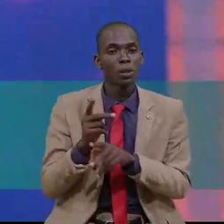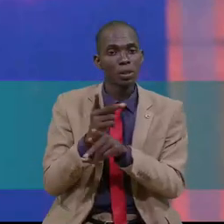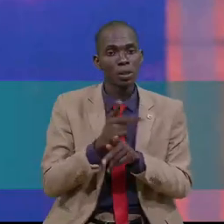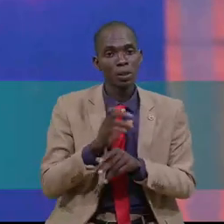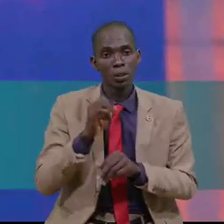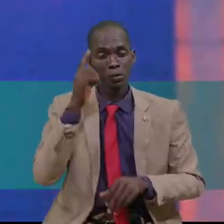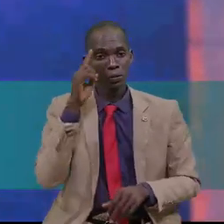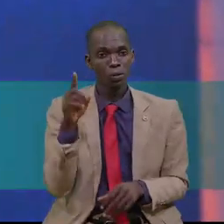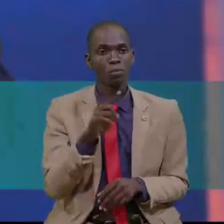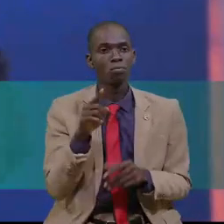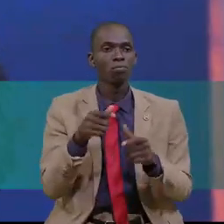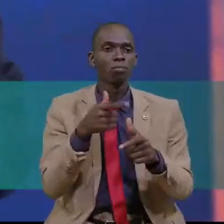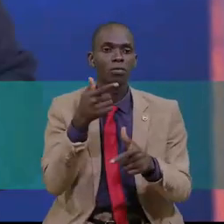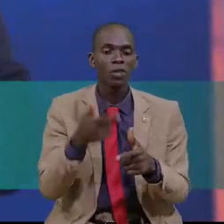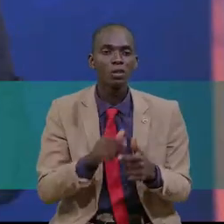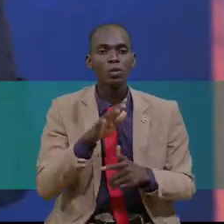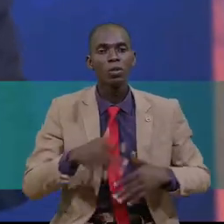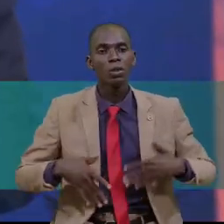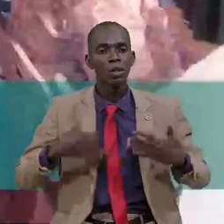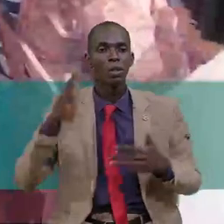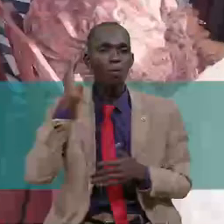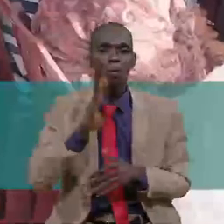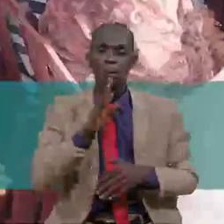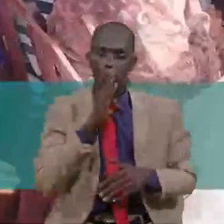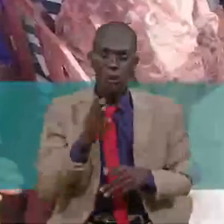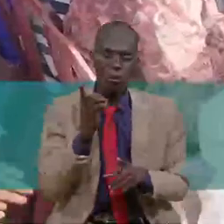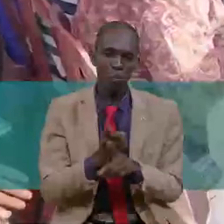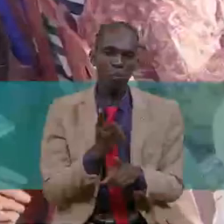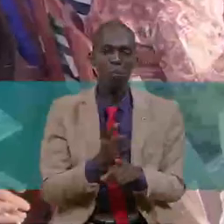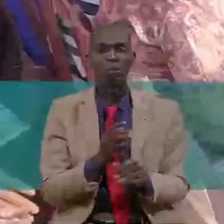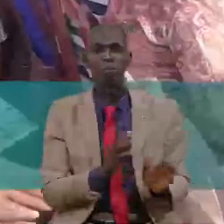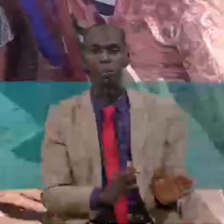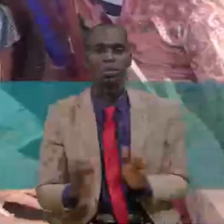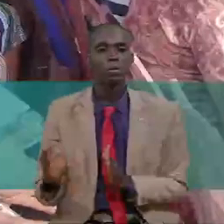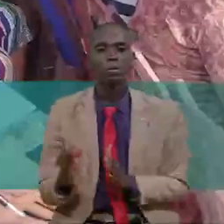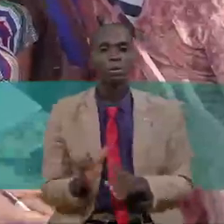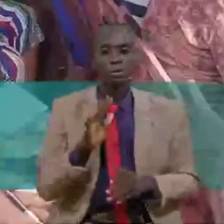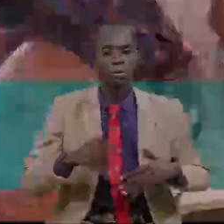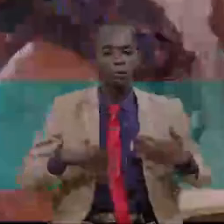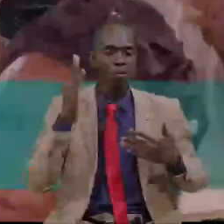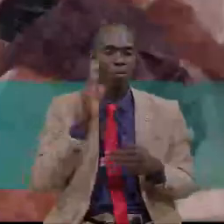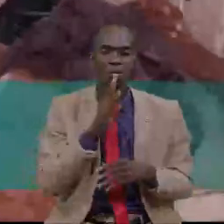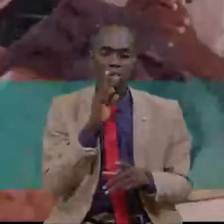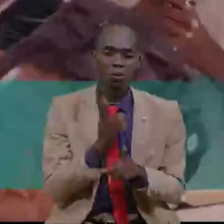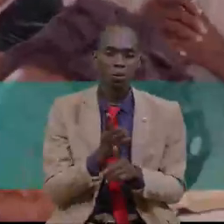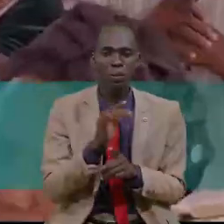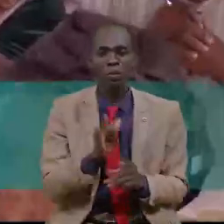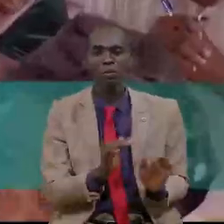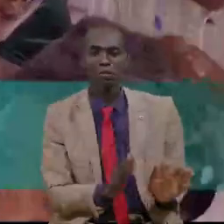prend soin de vous, alors votre vie sera ordonnée, votre famille sera